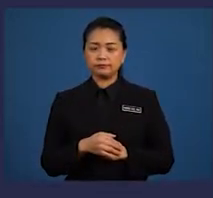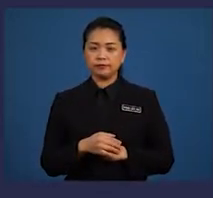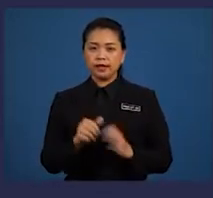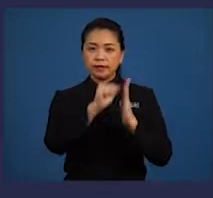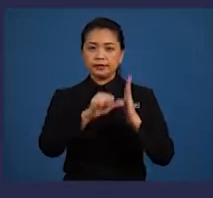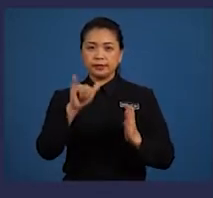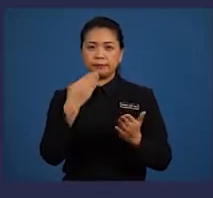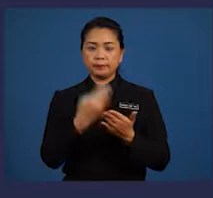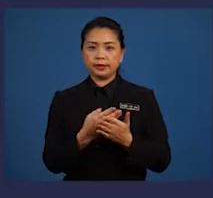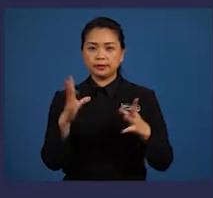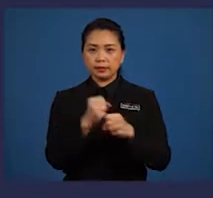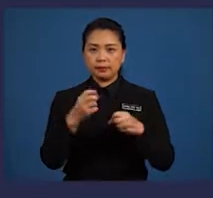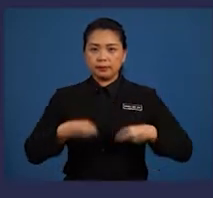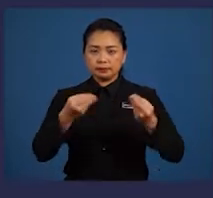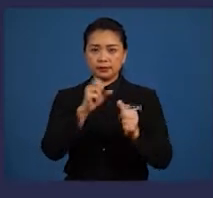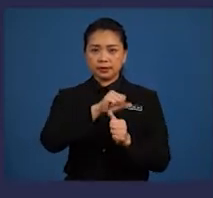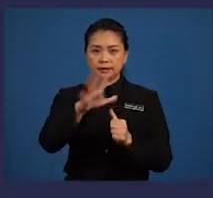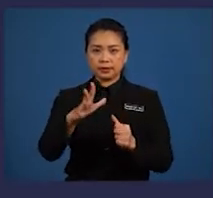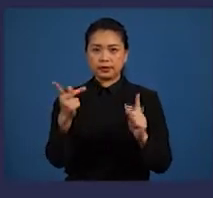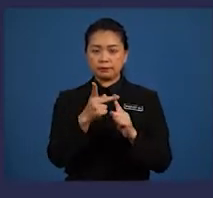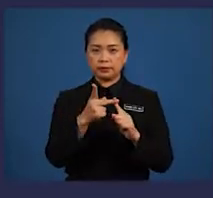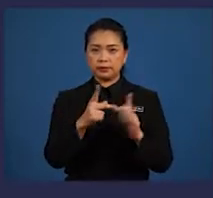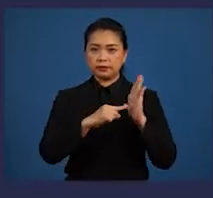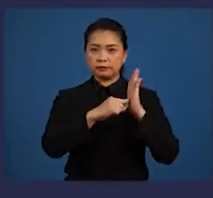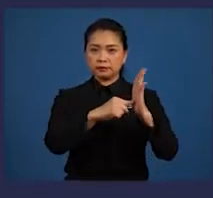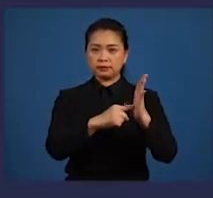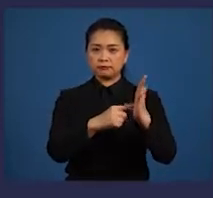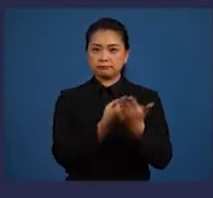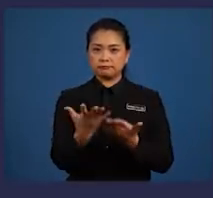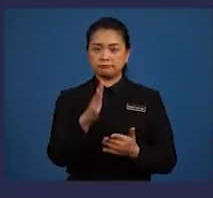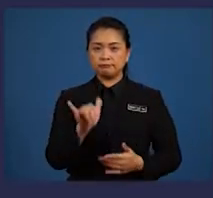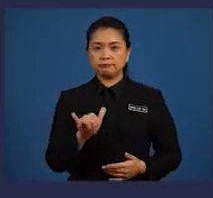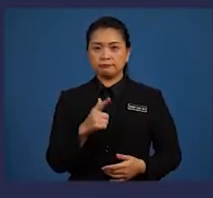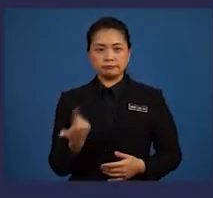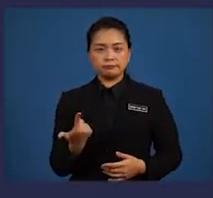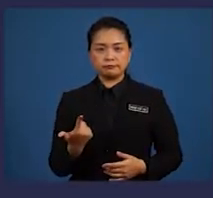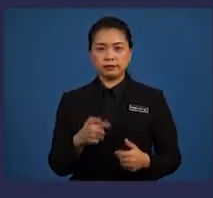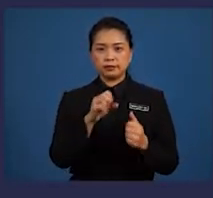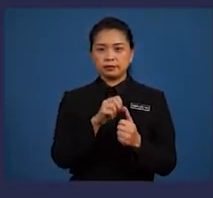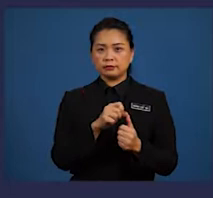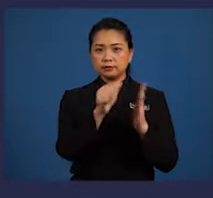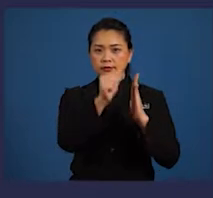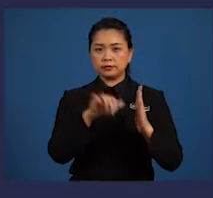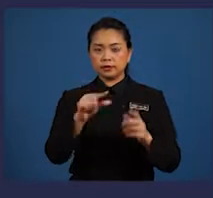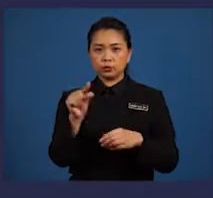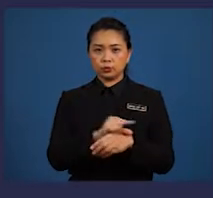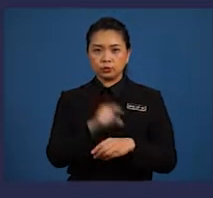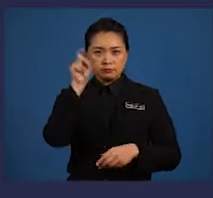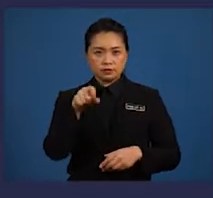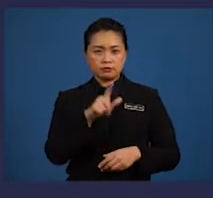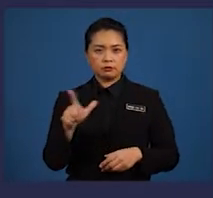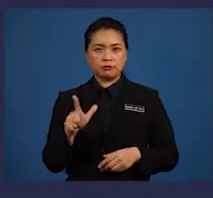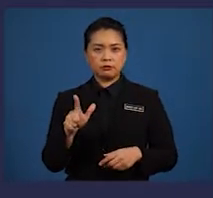yang baik dapat memberikan kesan kepada persembahan Madya yang lain animasi yang digunakan hendaknya